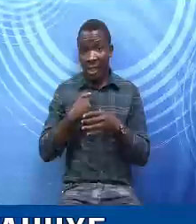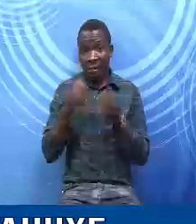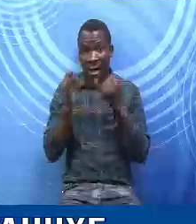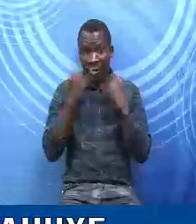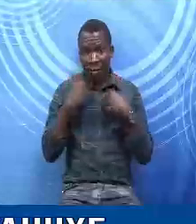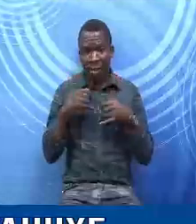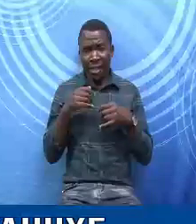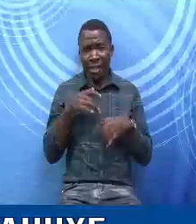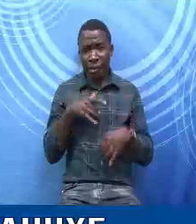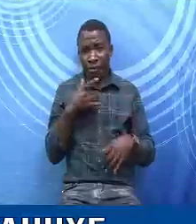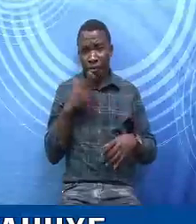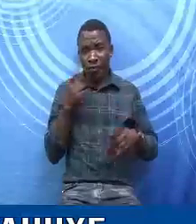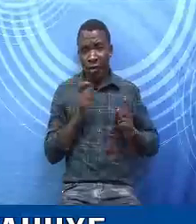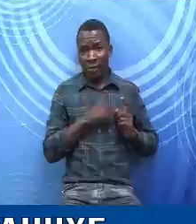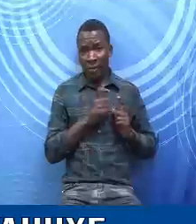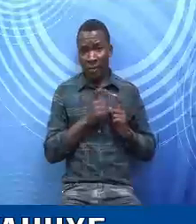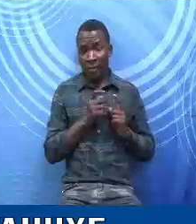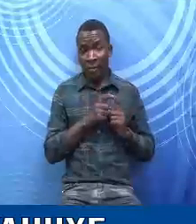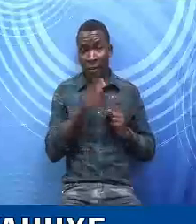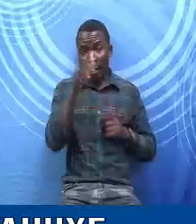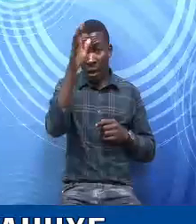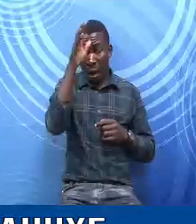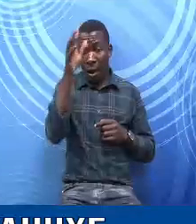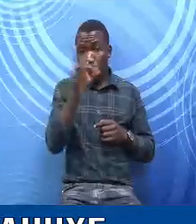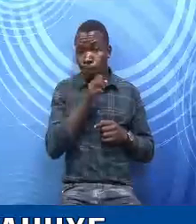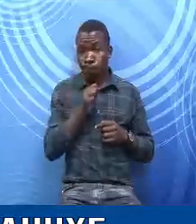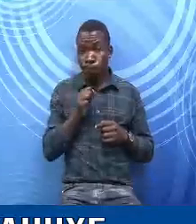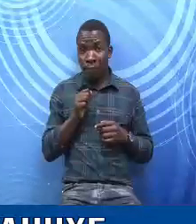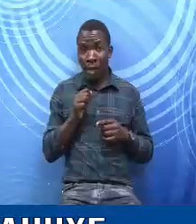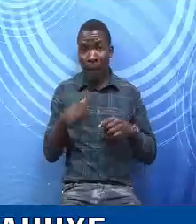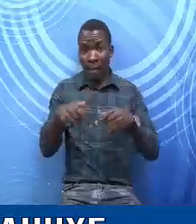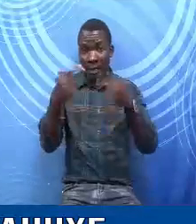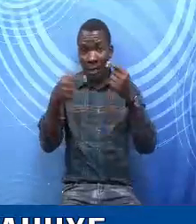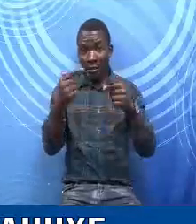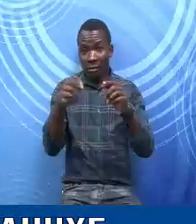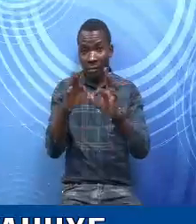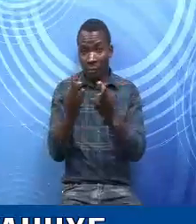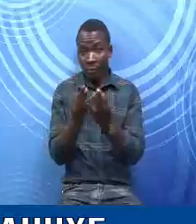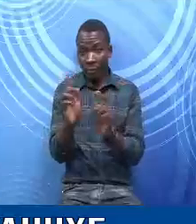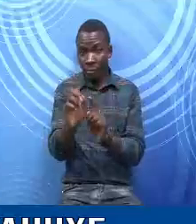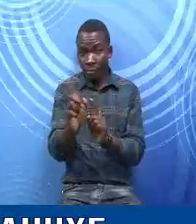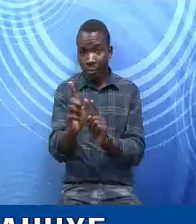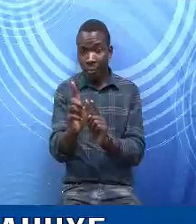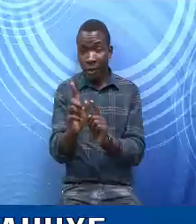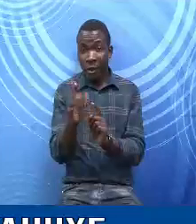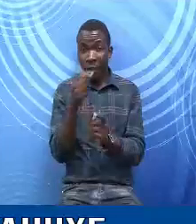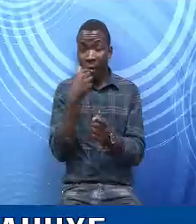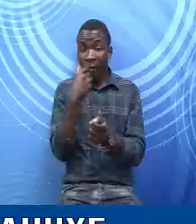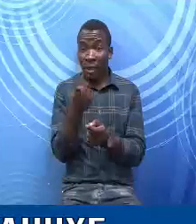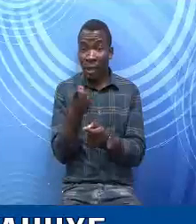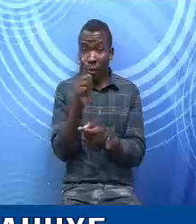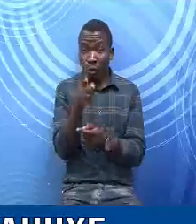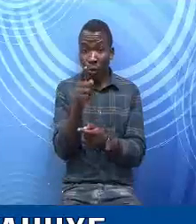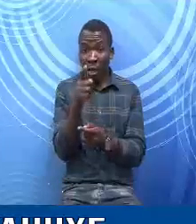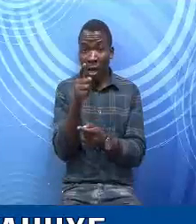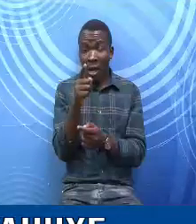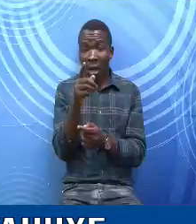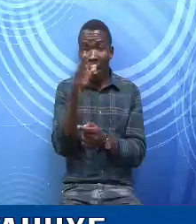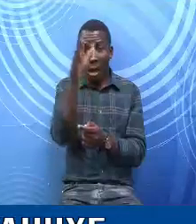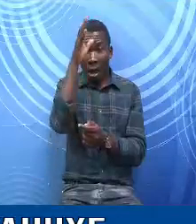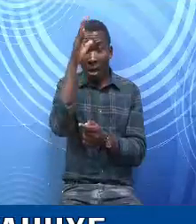irambabaje. Uyu musaza nta kibazo yari afitanye n'uyu muryango, ni ukuvuga ngo umwe uriya musaza